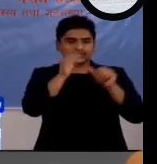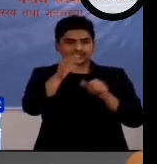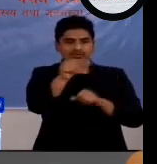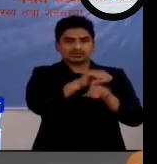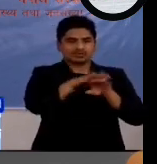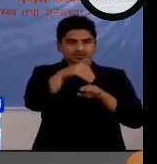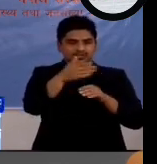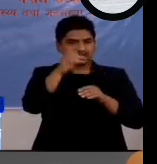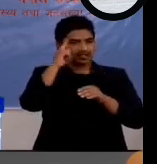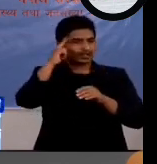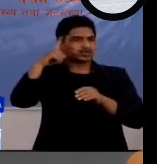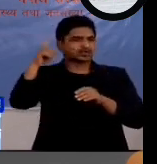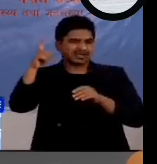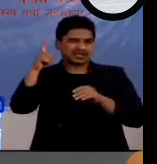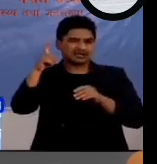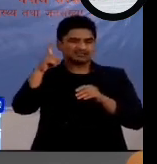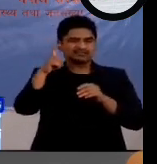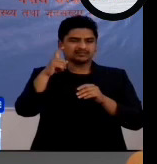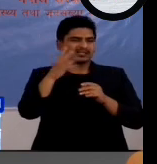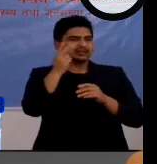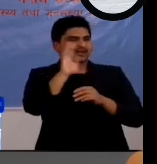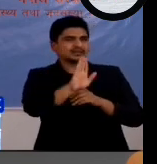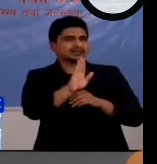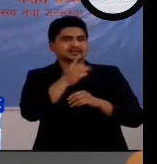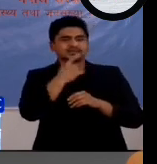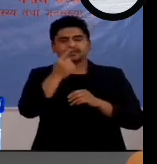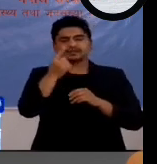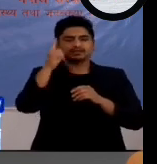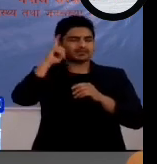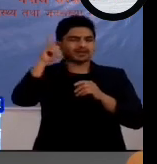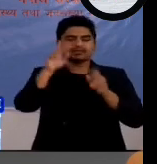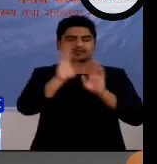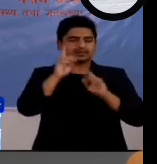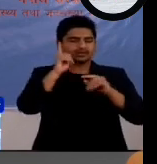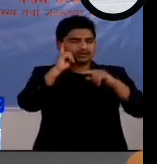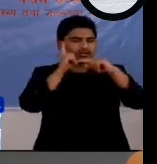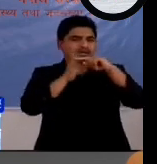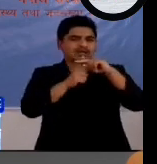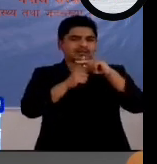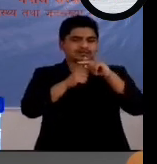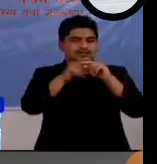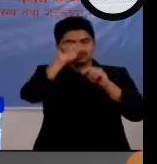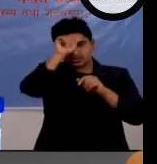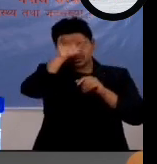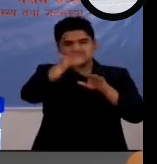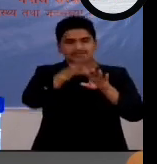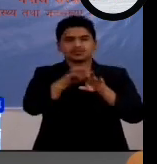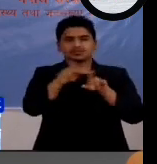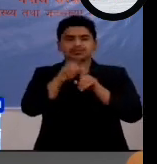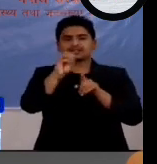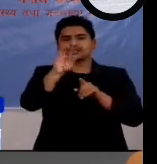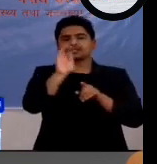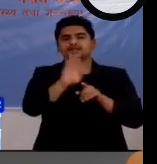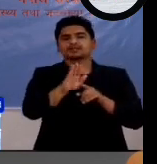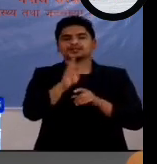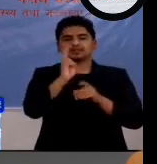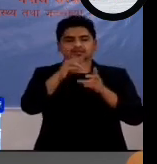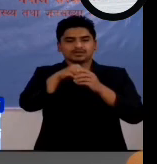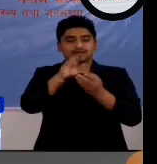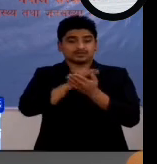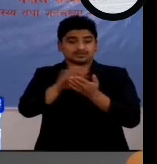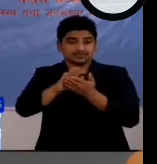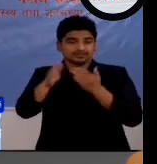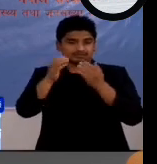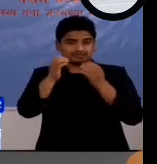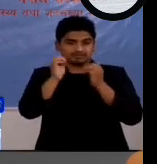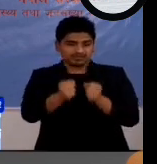गर्दा उनीहरूलाई एउटा तनाव, आतंक यो के भइरहेको भन्ने नहोस् र सकारात्मक सन्देशहरू पनि दिन सकिन्छ। त्यो भित्र पनि